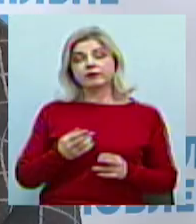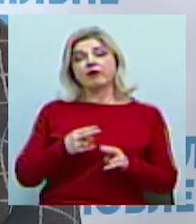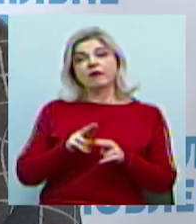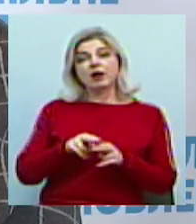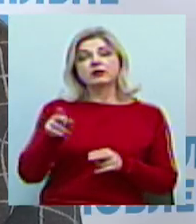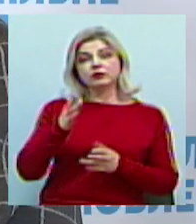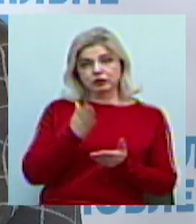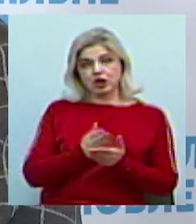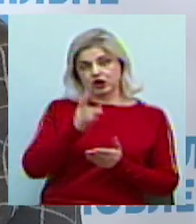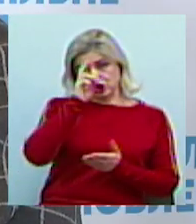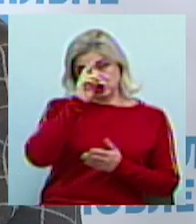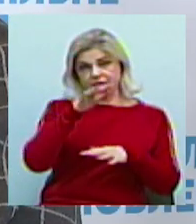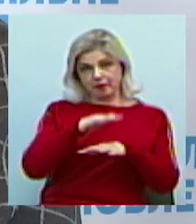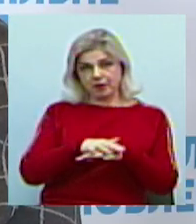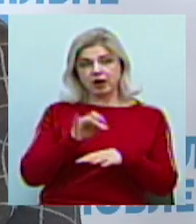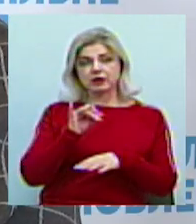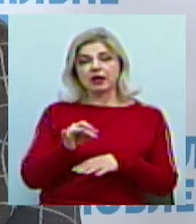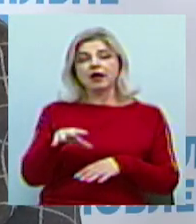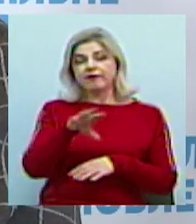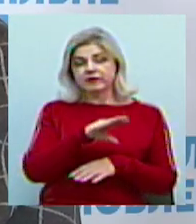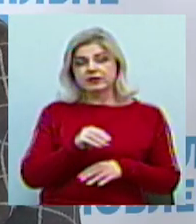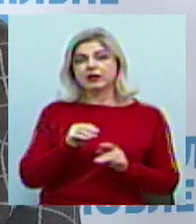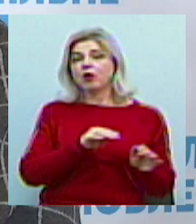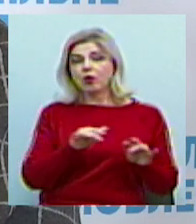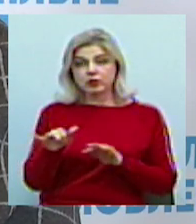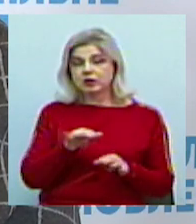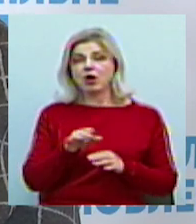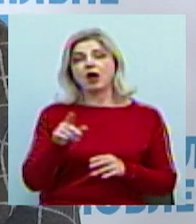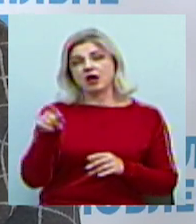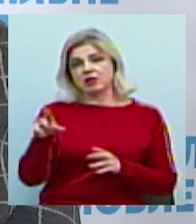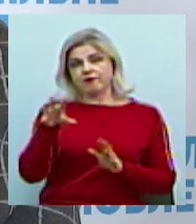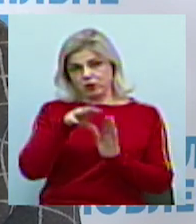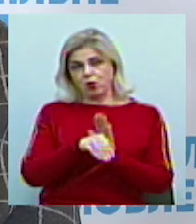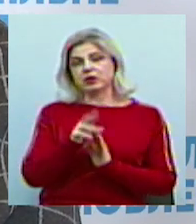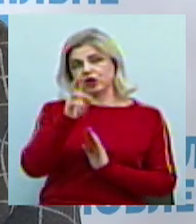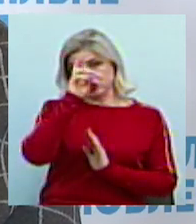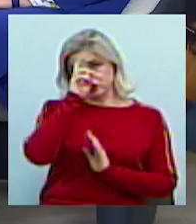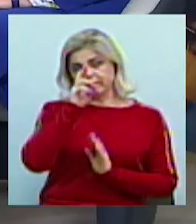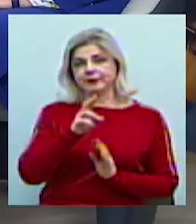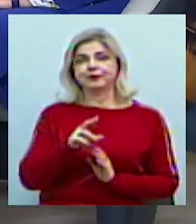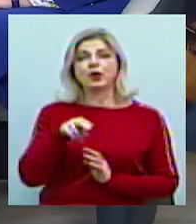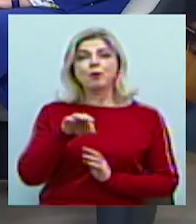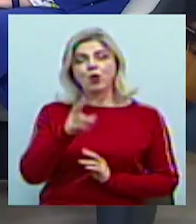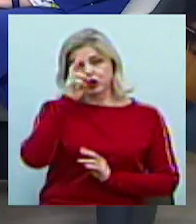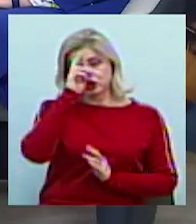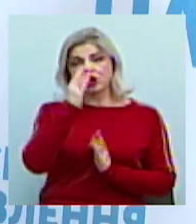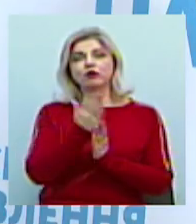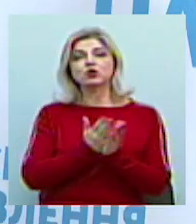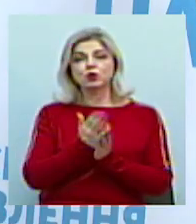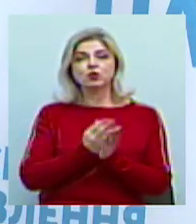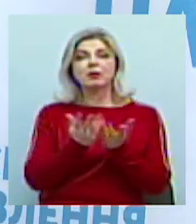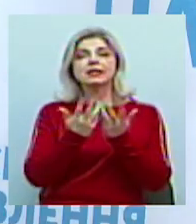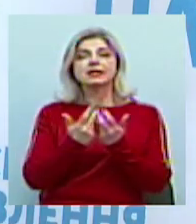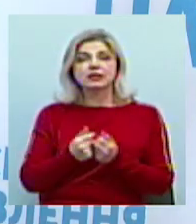повністю всі ті транзакції, які проходять через нього, гарантовані державою. За даними Державної служби статистики